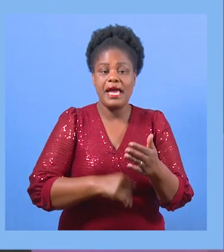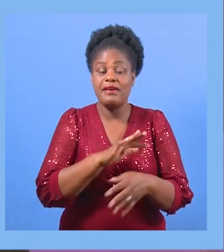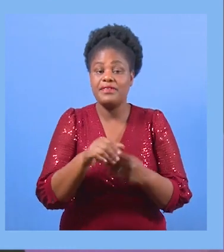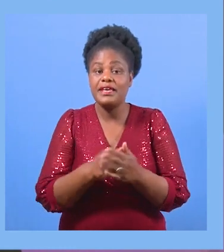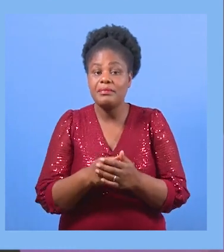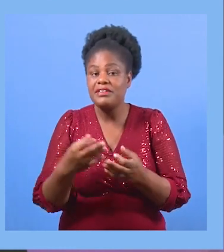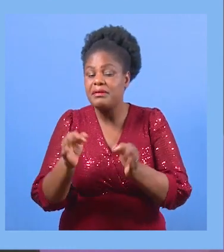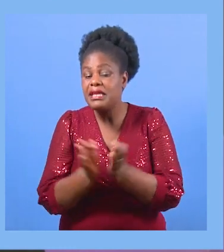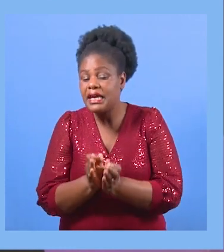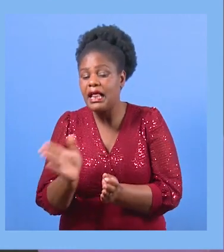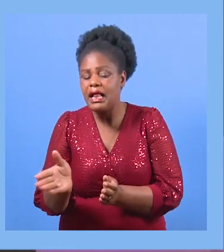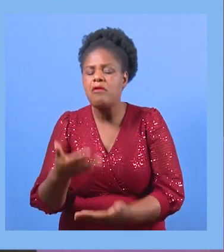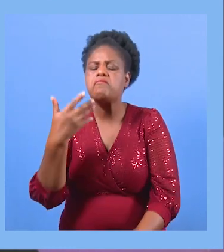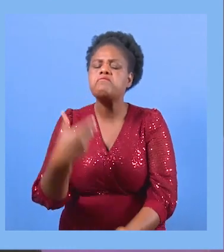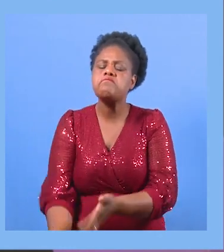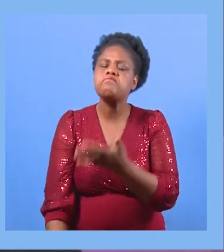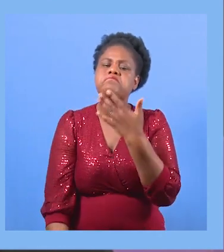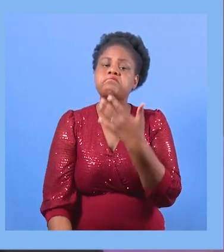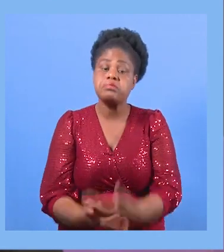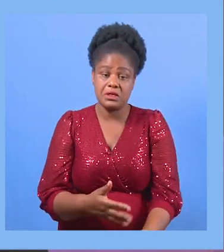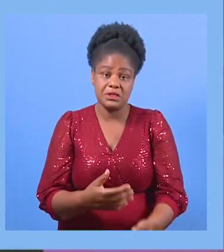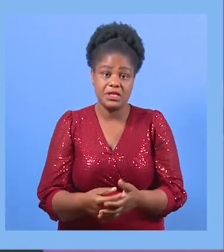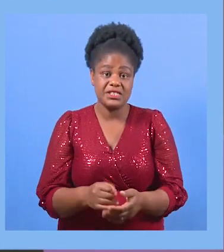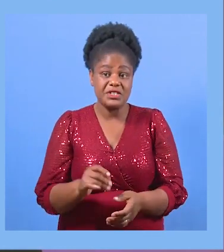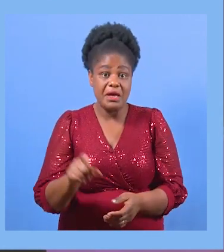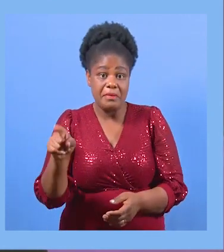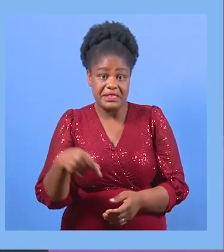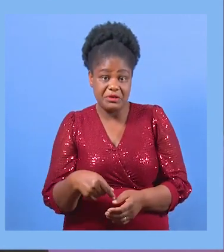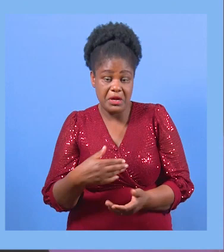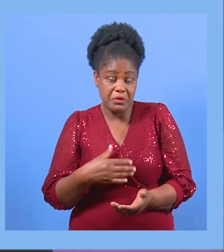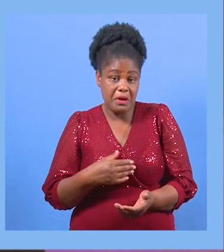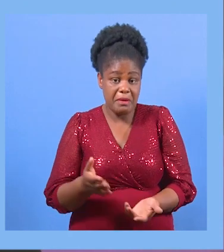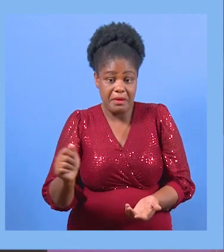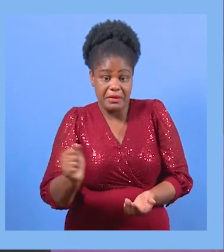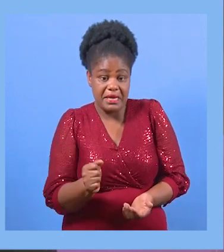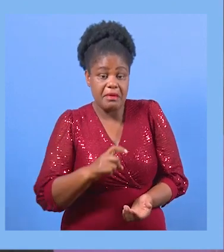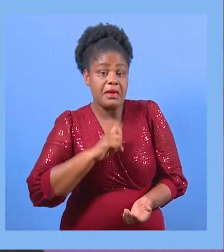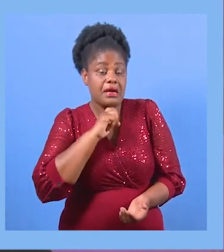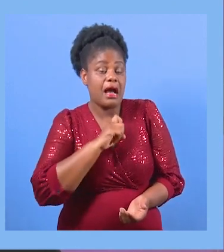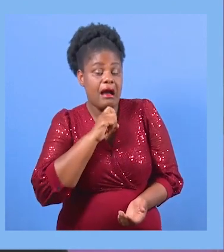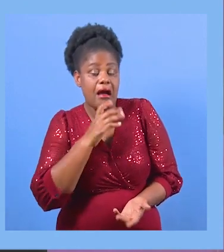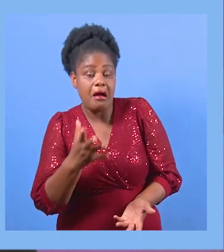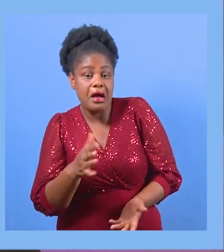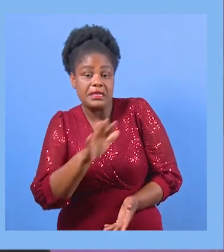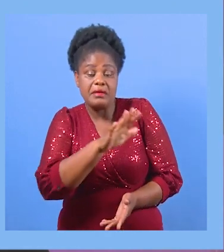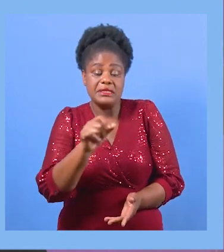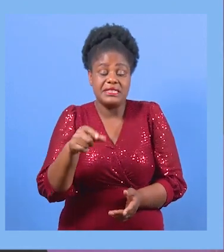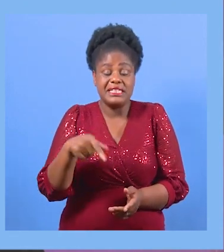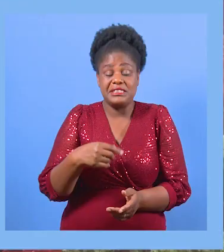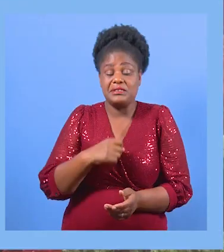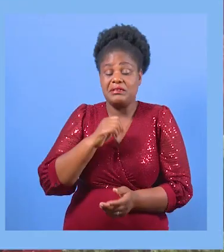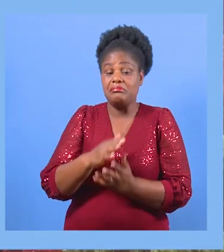chipi chekudyiwa? Nhasi ndaiva nemota, mangwana mwachaya nechitima. Saka kana tichiti zviri kuitwa murudo, tiri kushandisa mhimo ipiko muruno